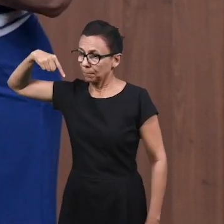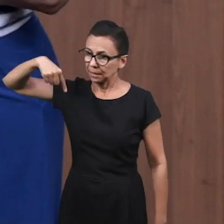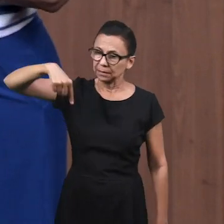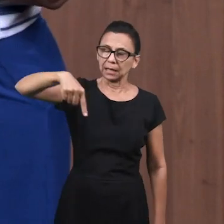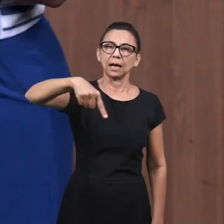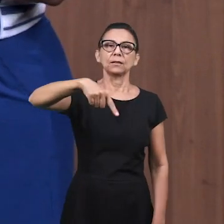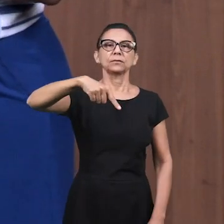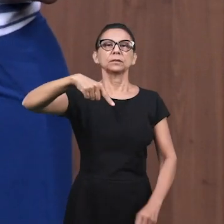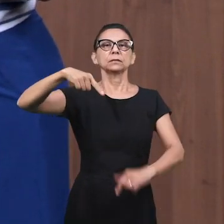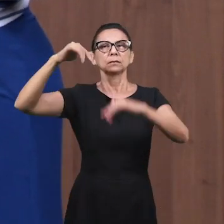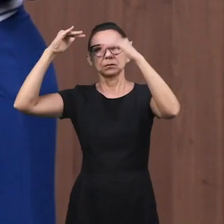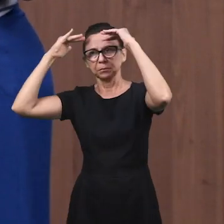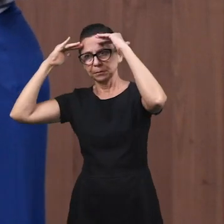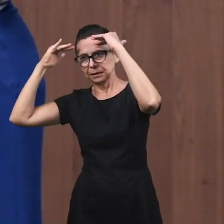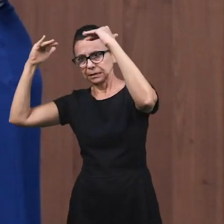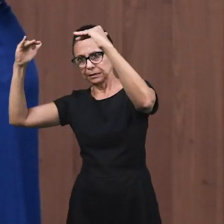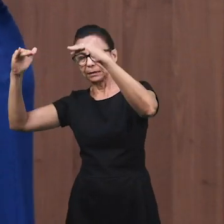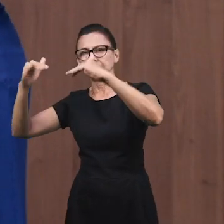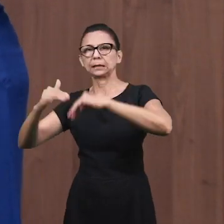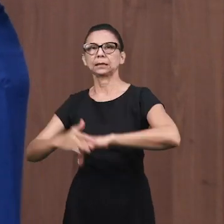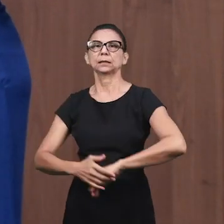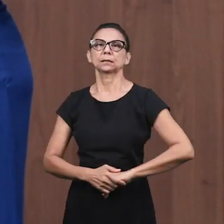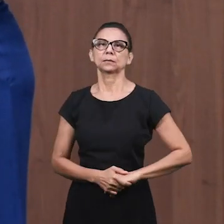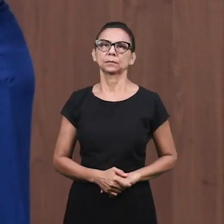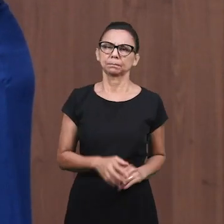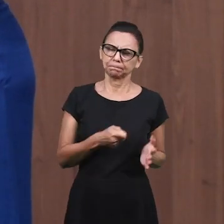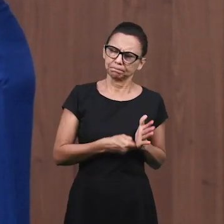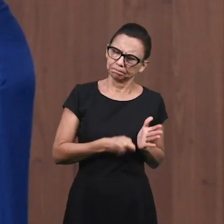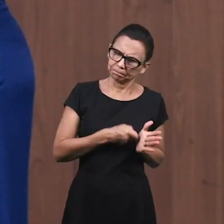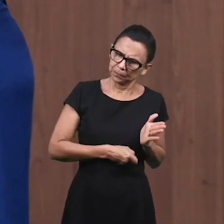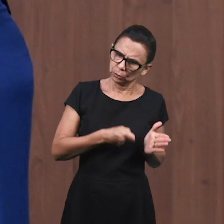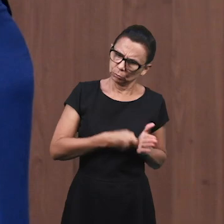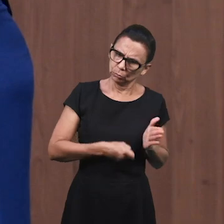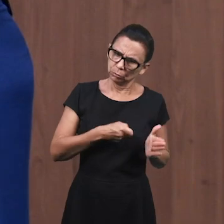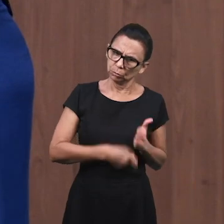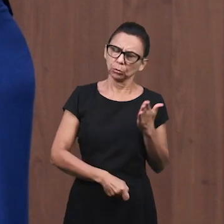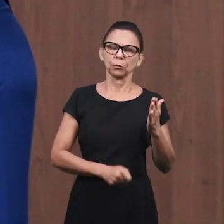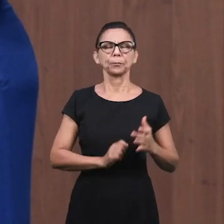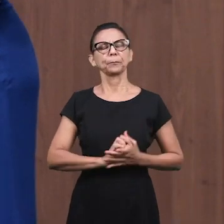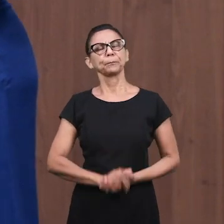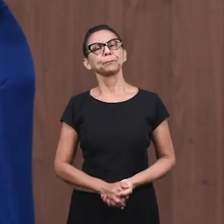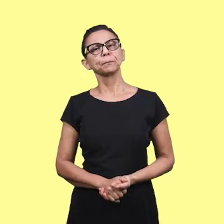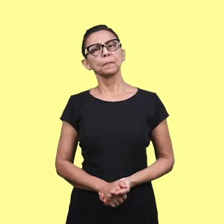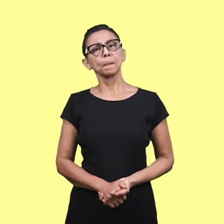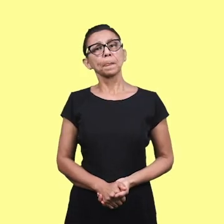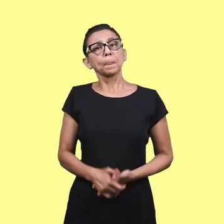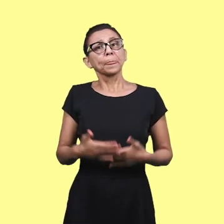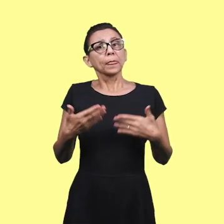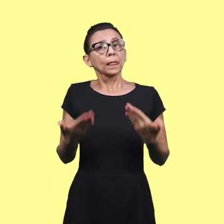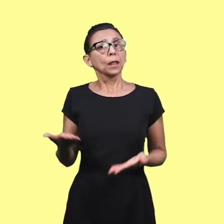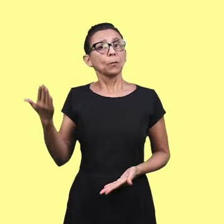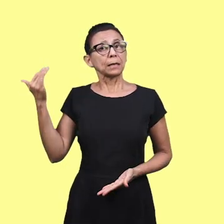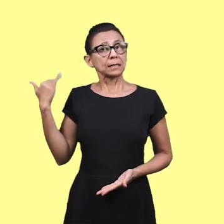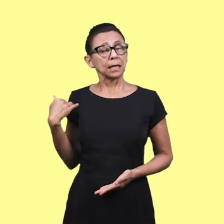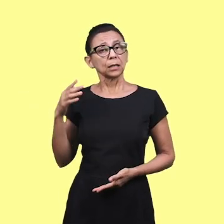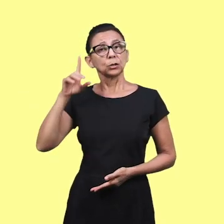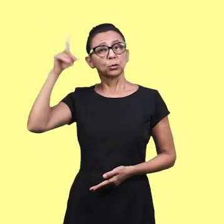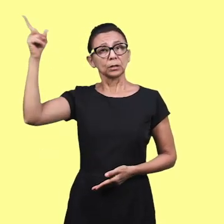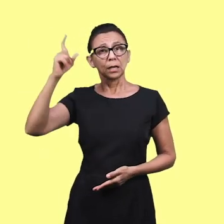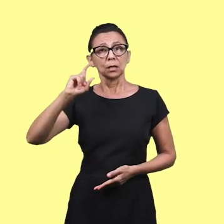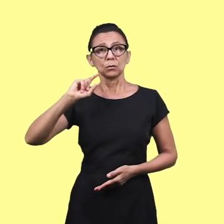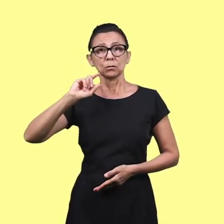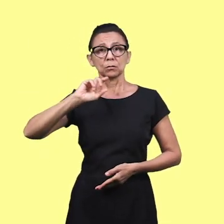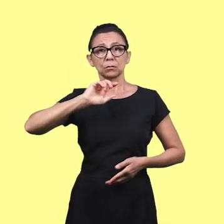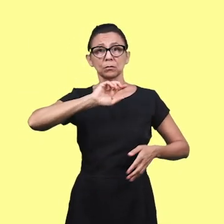la même manière que Dieu n'a pas laissé tomber le peuple d'Israël, aujourd'hui il veut sauver